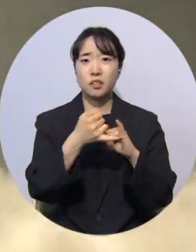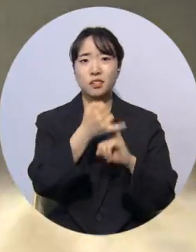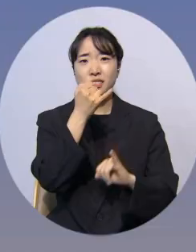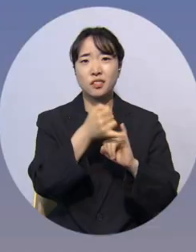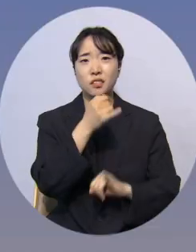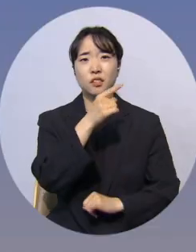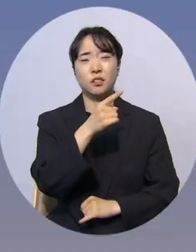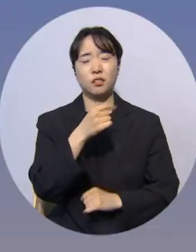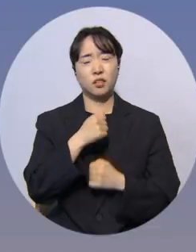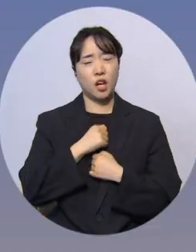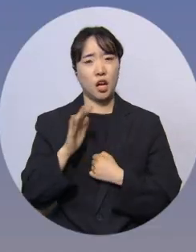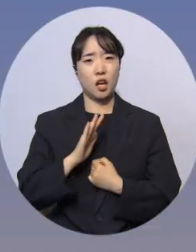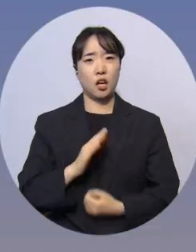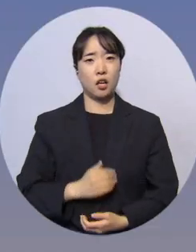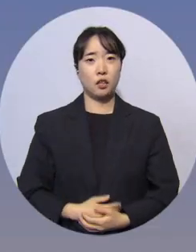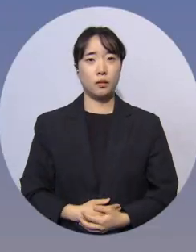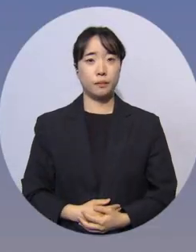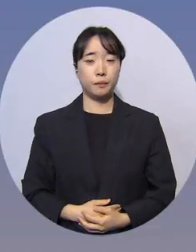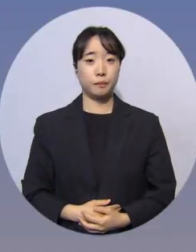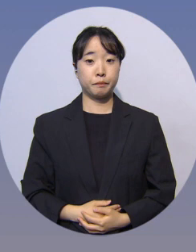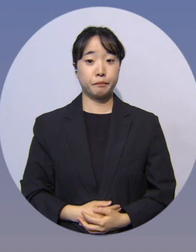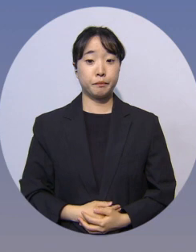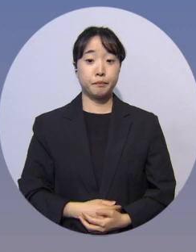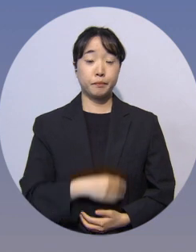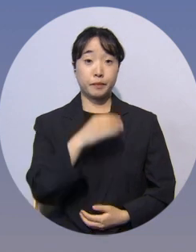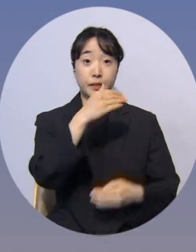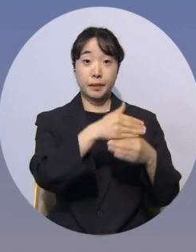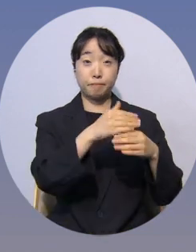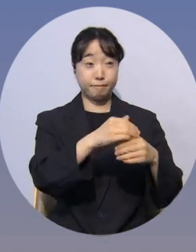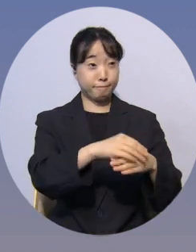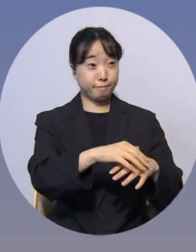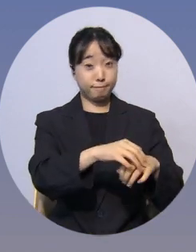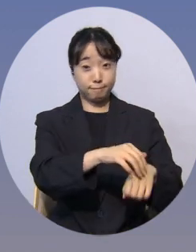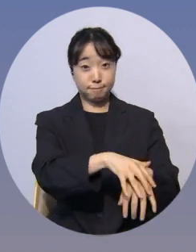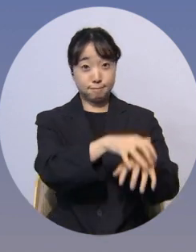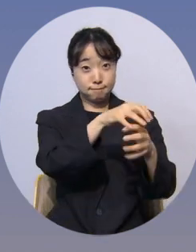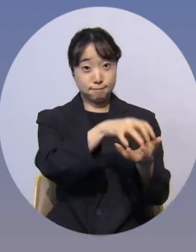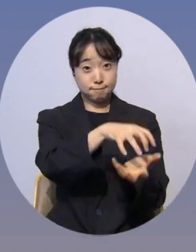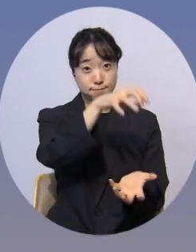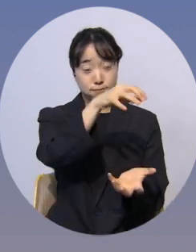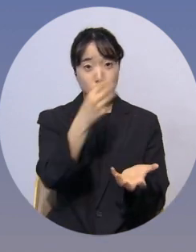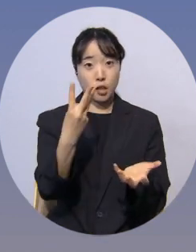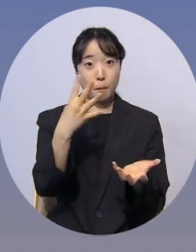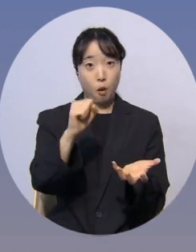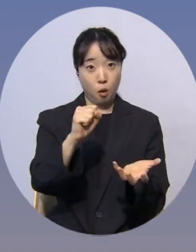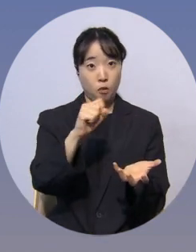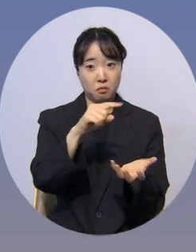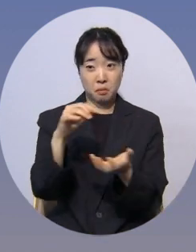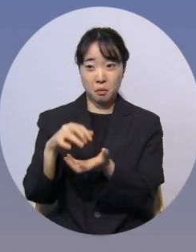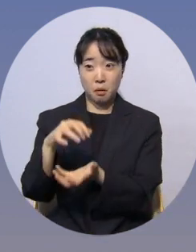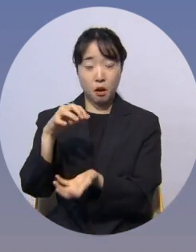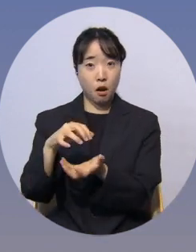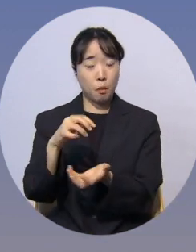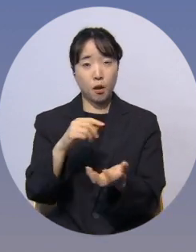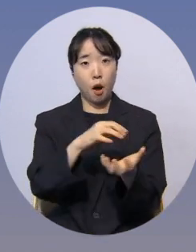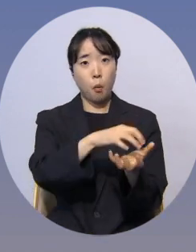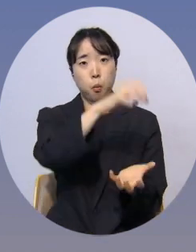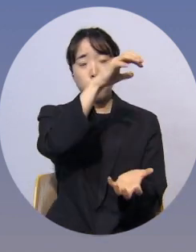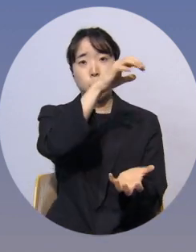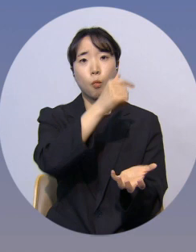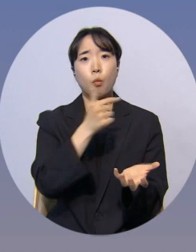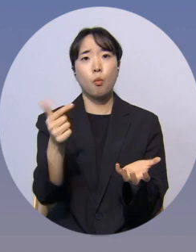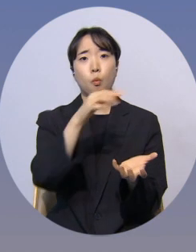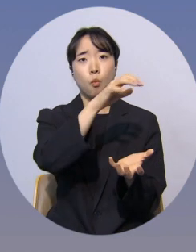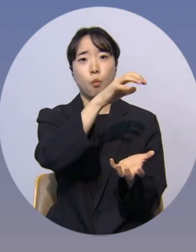있습니다 황강 때에 총 저수량은 3억 5천만 톤으로 군남 때에 다섯 배에 달합니다 때문에 북한이